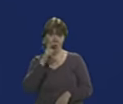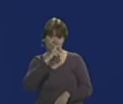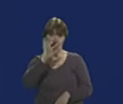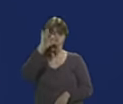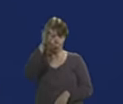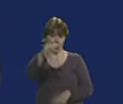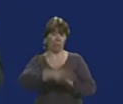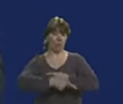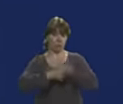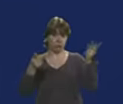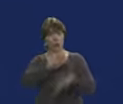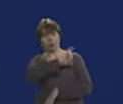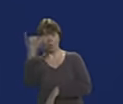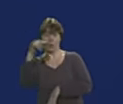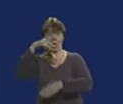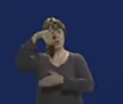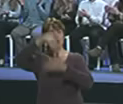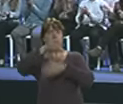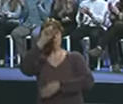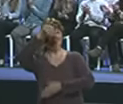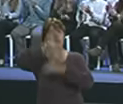menti jusqu'à 23h30.